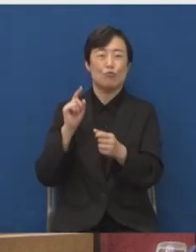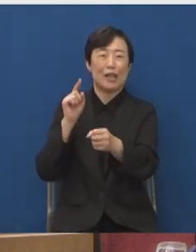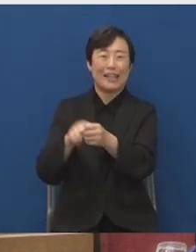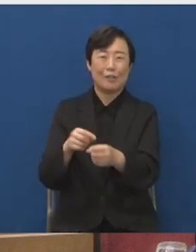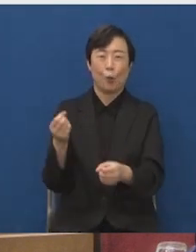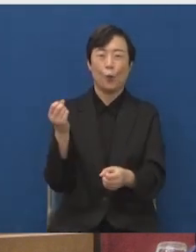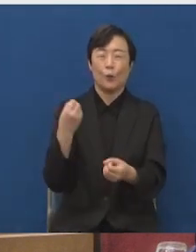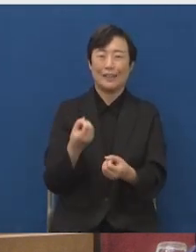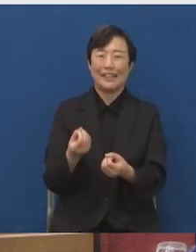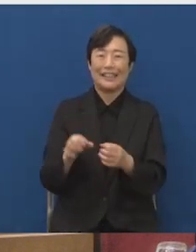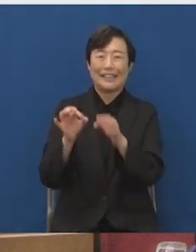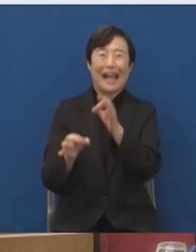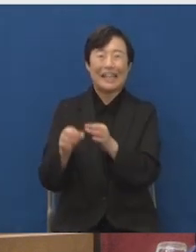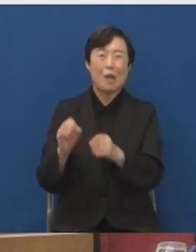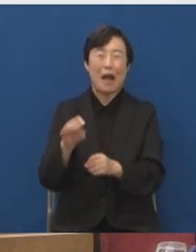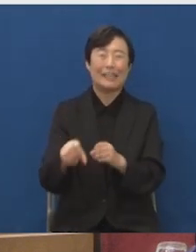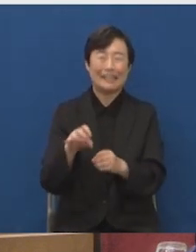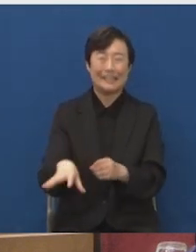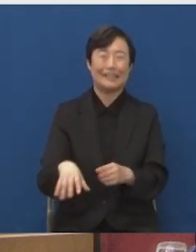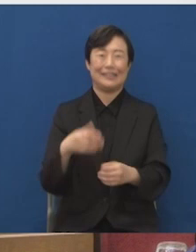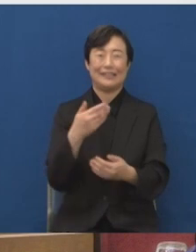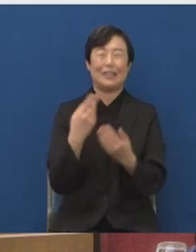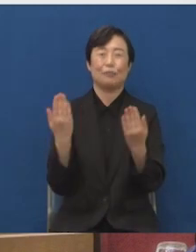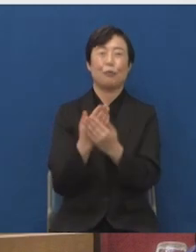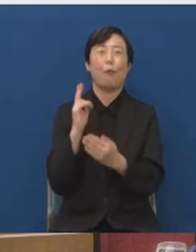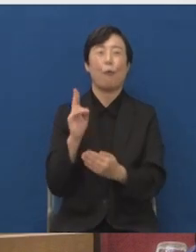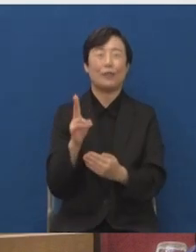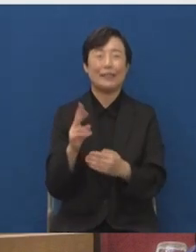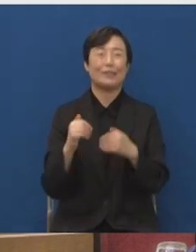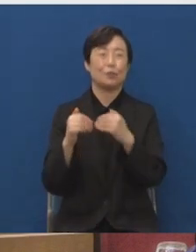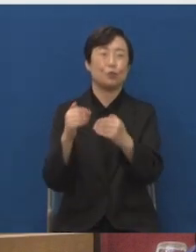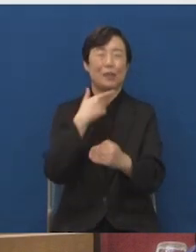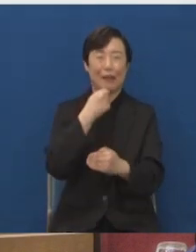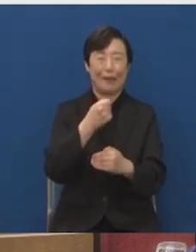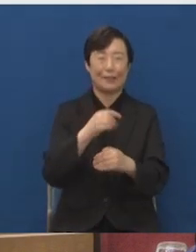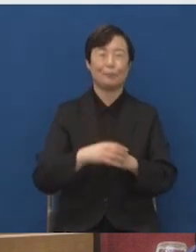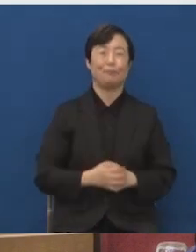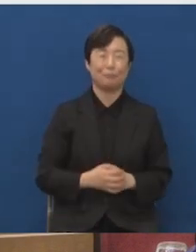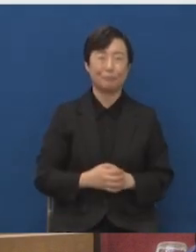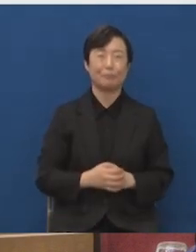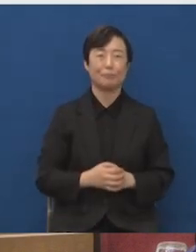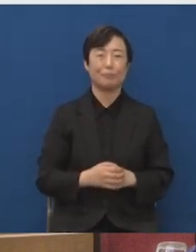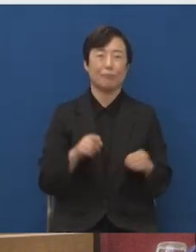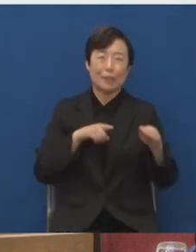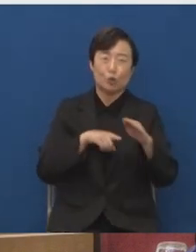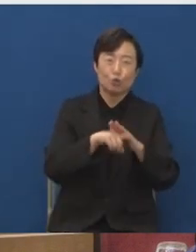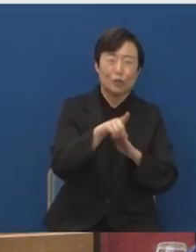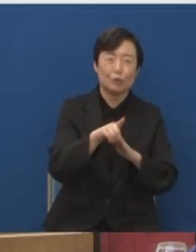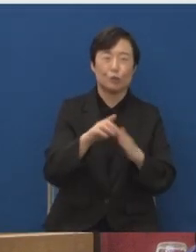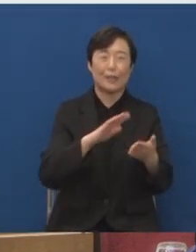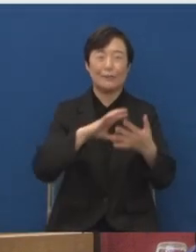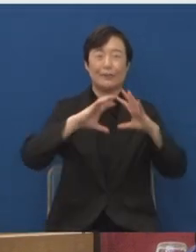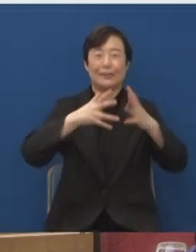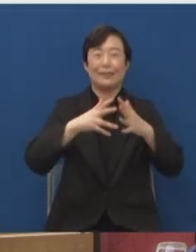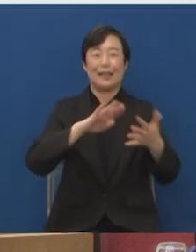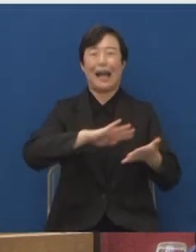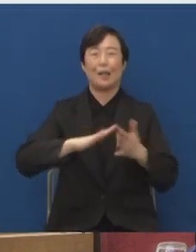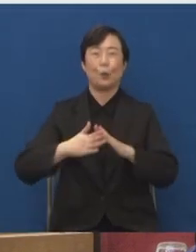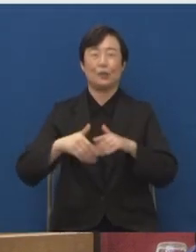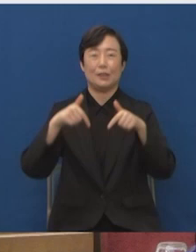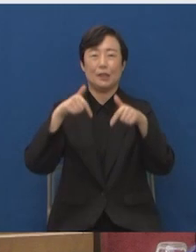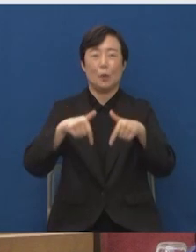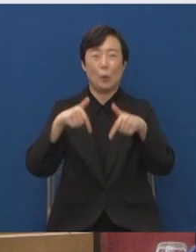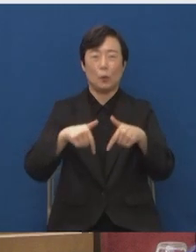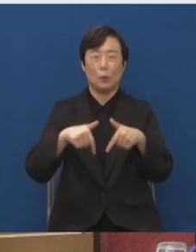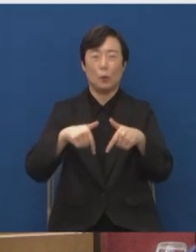ち、速やかに着手できるものを予算化しております。具体的には冒頭で申し上げました、突き抜ける世界都市京都の実現に向け、人々から